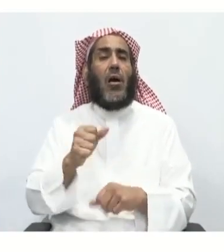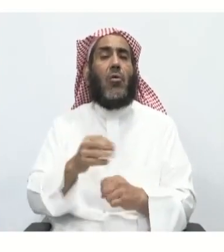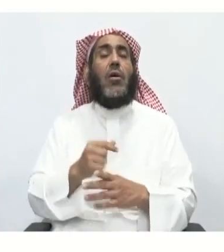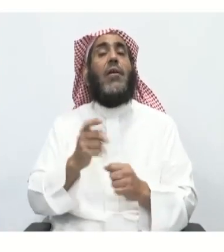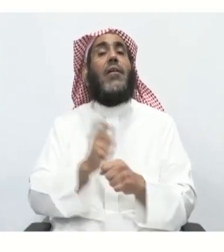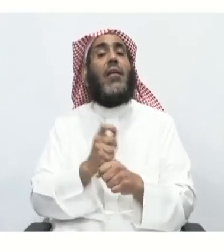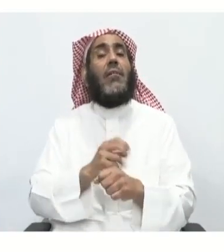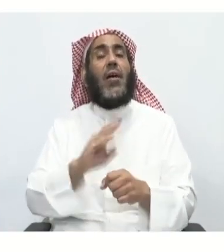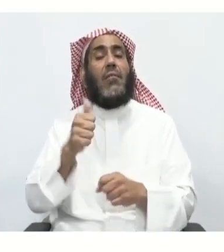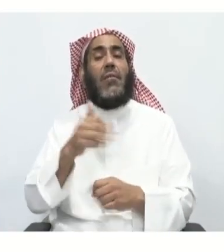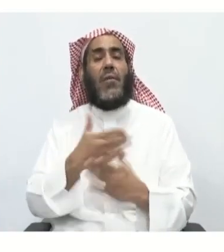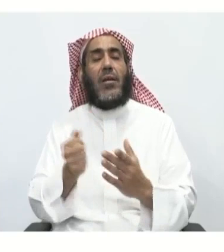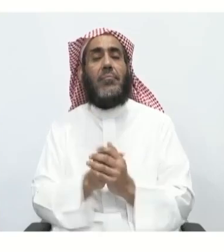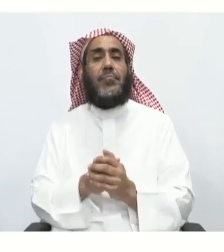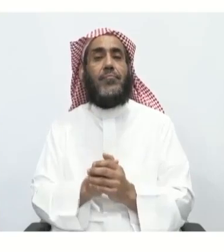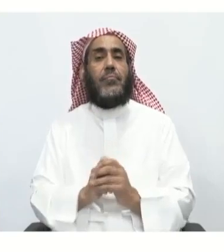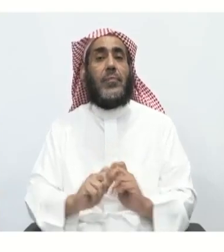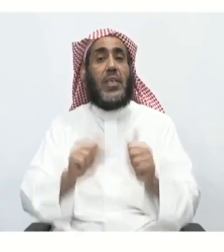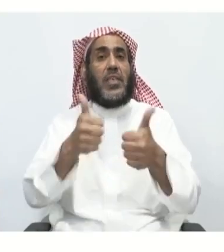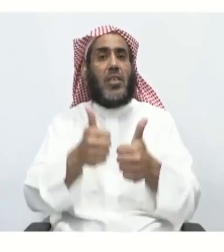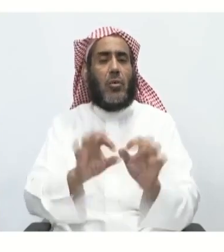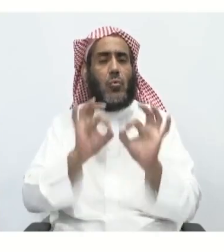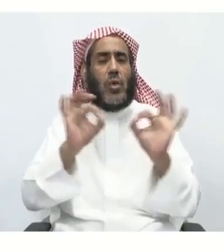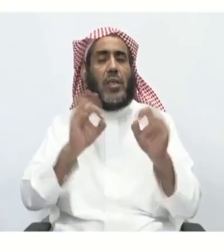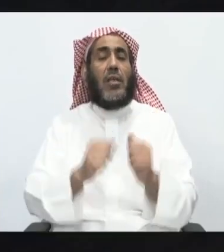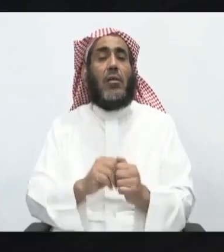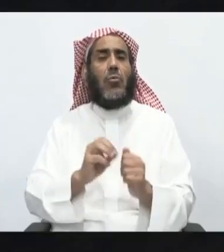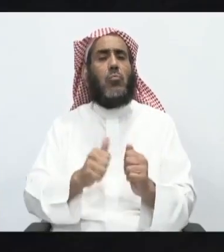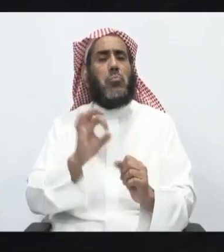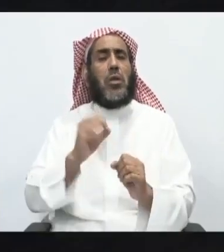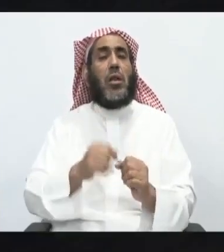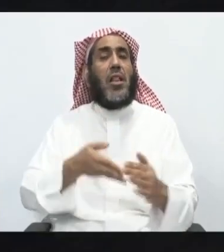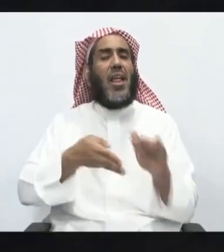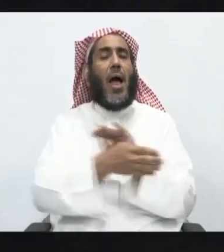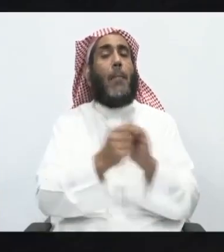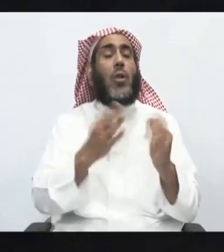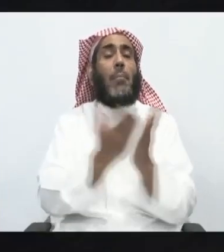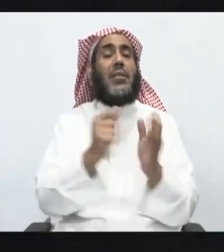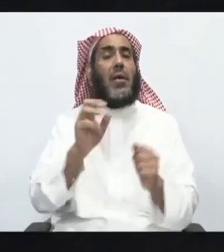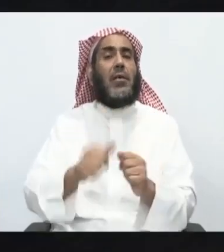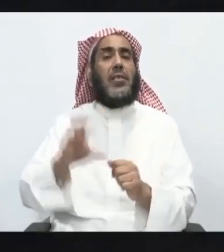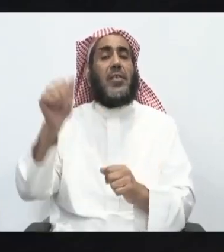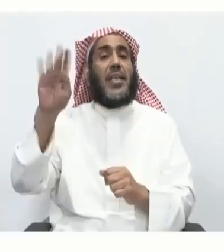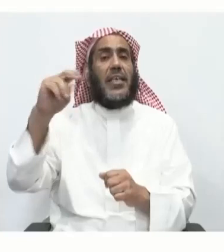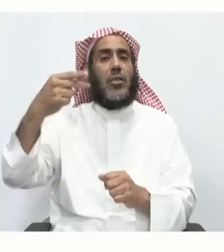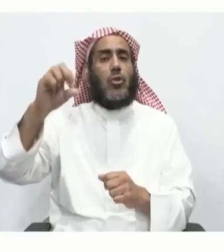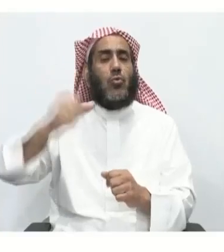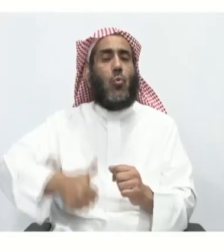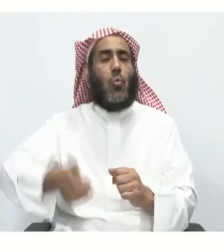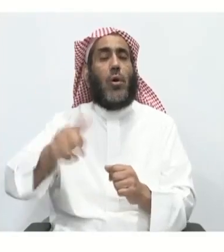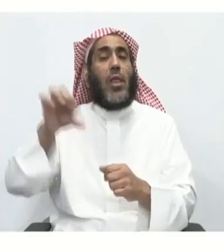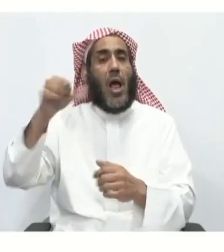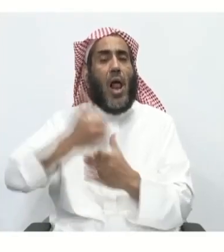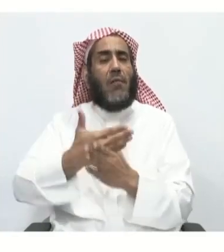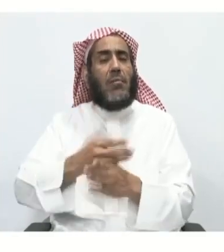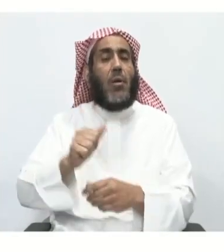الف الفارقه استعدوا جيدا للذهاب هذ المدرسه ايضا هنا تضع الالف ام لا احسنت هنا تضع الالف